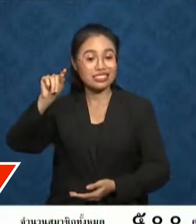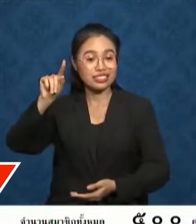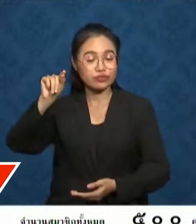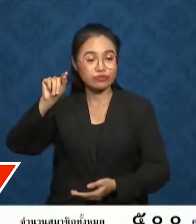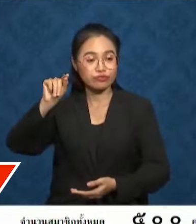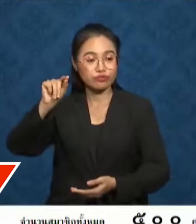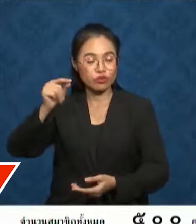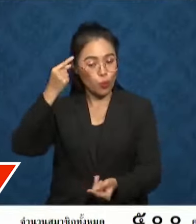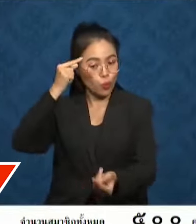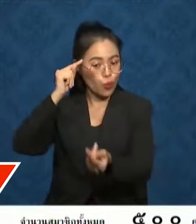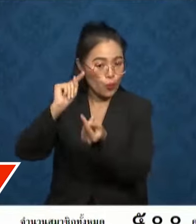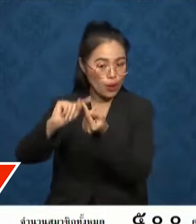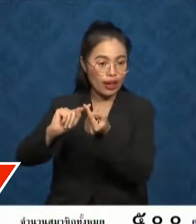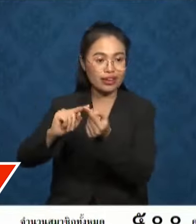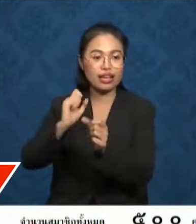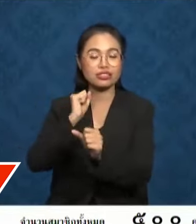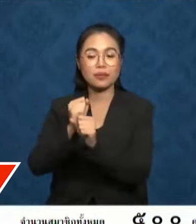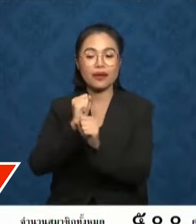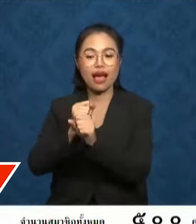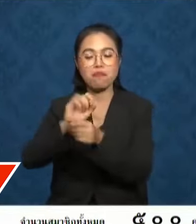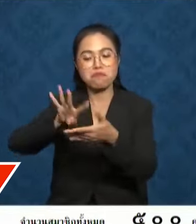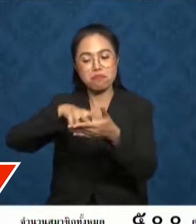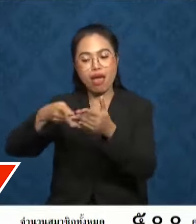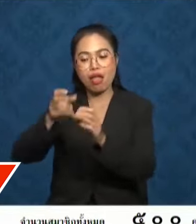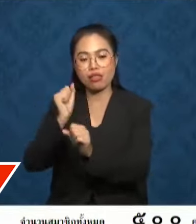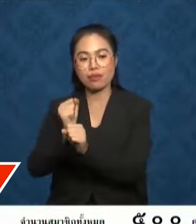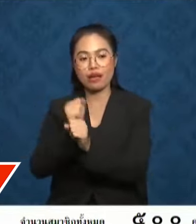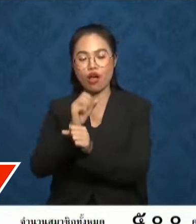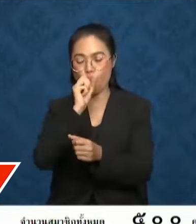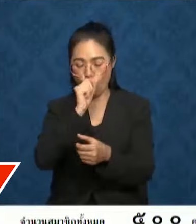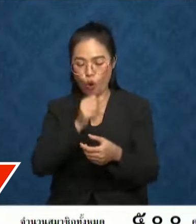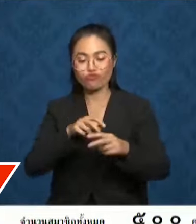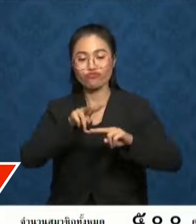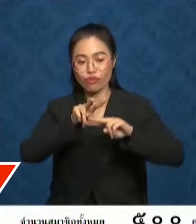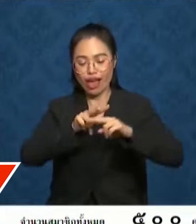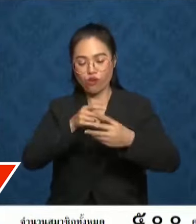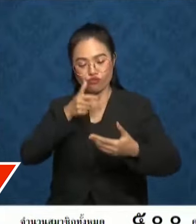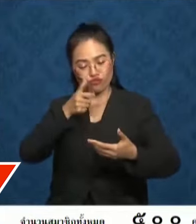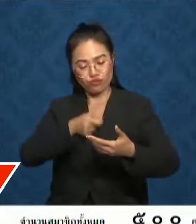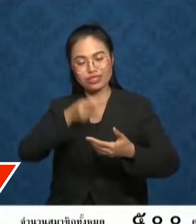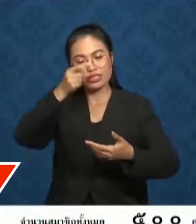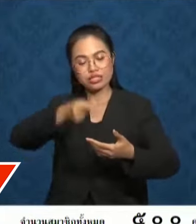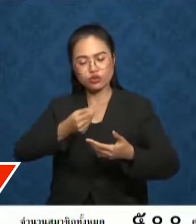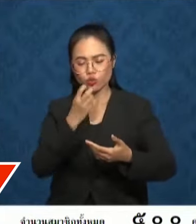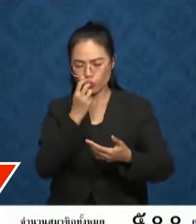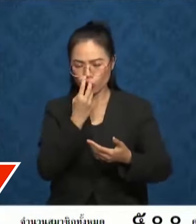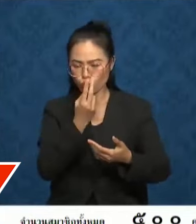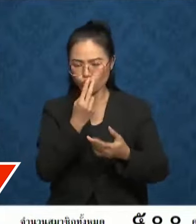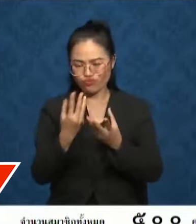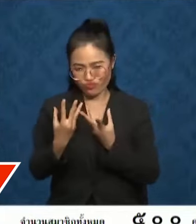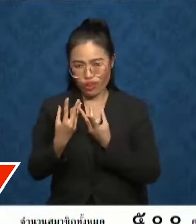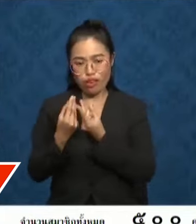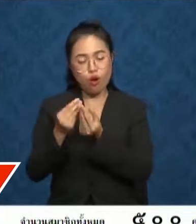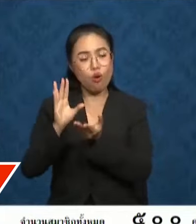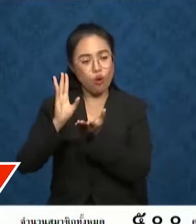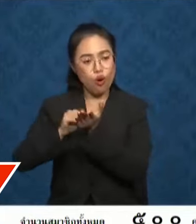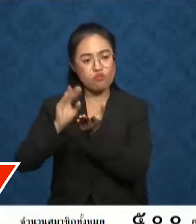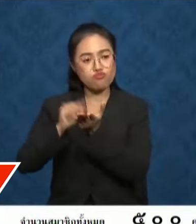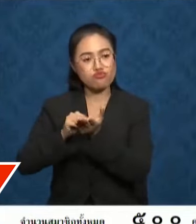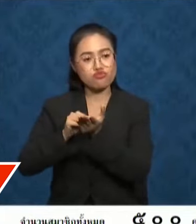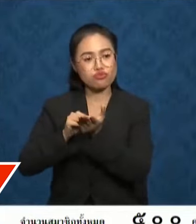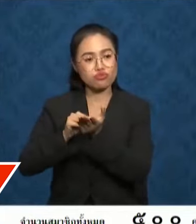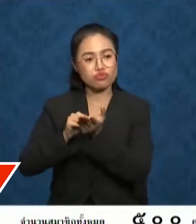กและแงการเดมเิ uit ngànซึ่พอเข้าไป ผมก็สแกนจริก็เห็นรละเอีดที่ทานประทานอย่าง